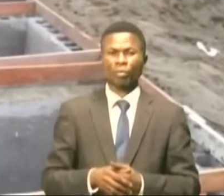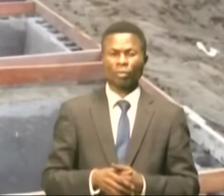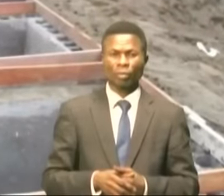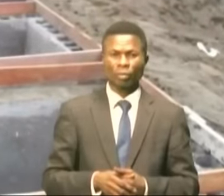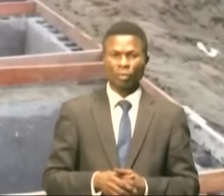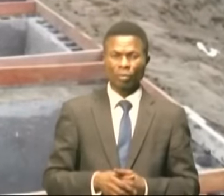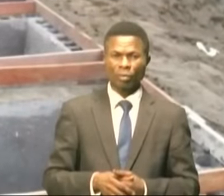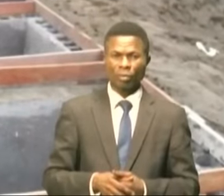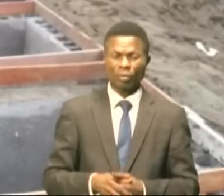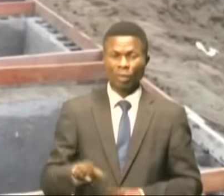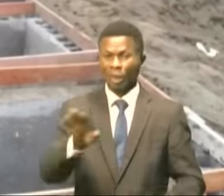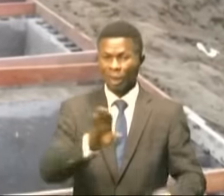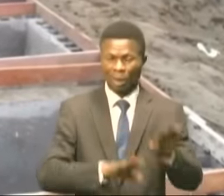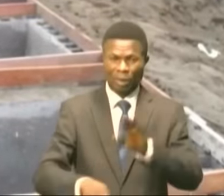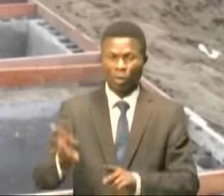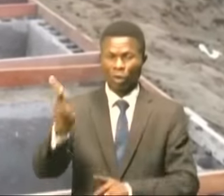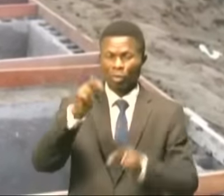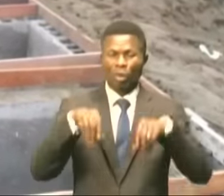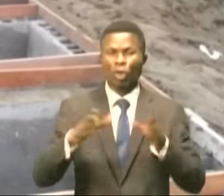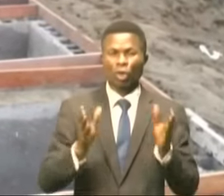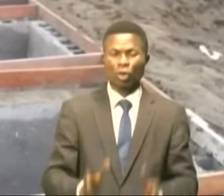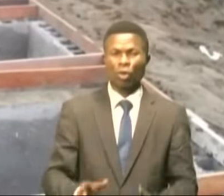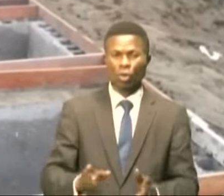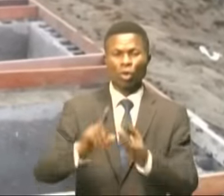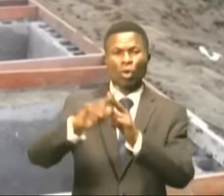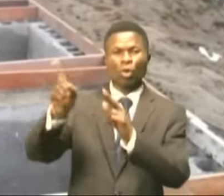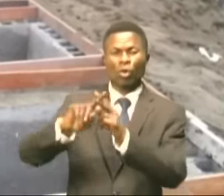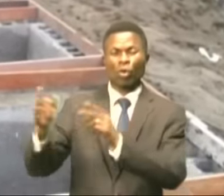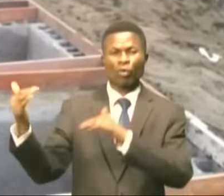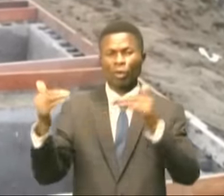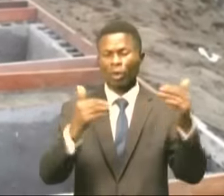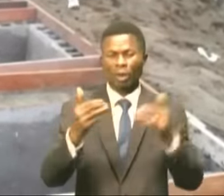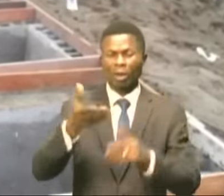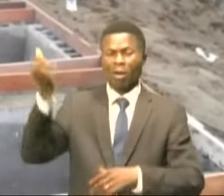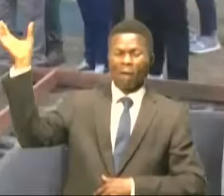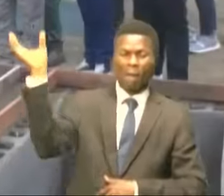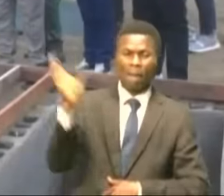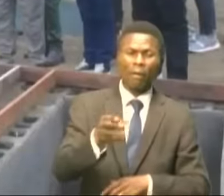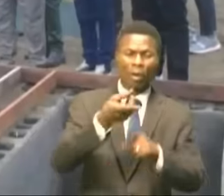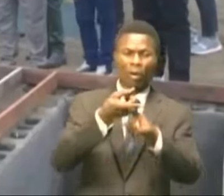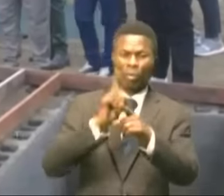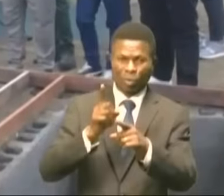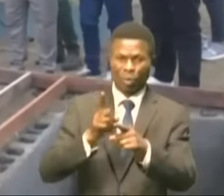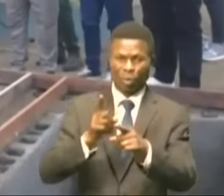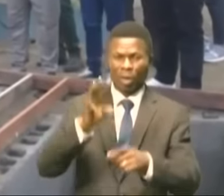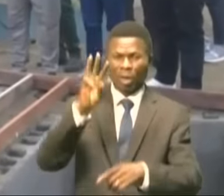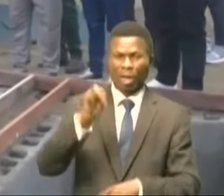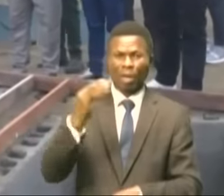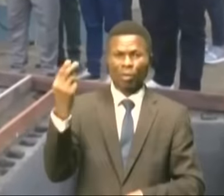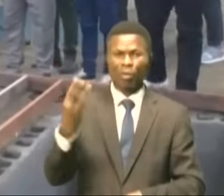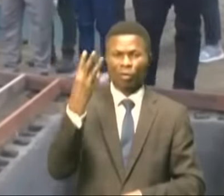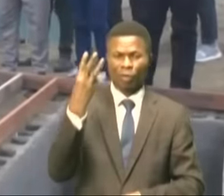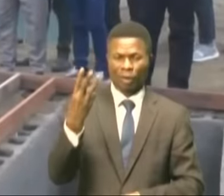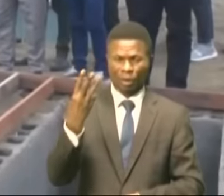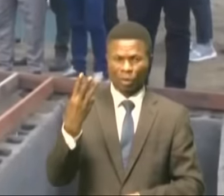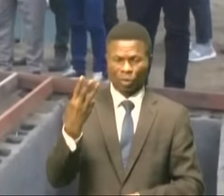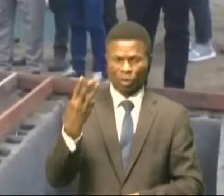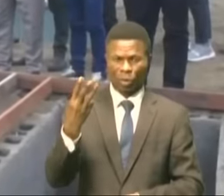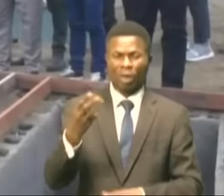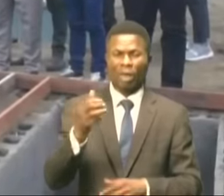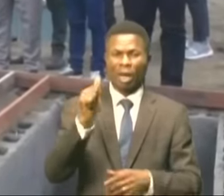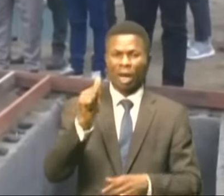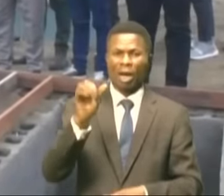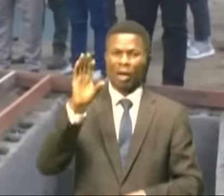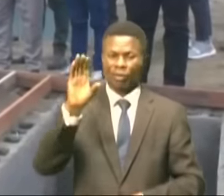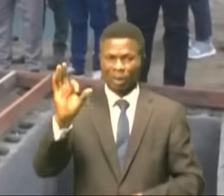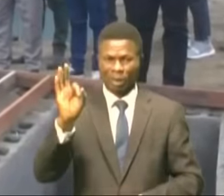minute, l'enterrement de nos compatriotes déplacés de guerre fauchés par les bombes larguées récemment par le M23 RDF AFC